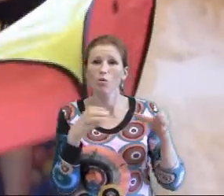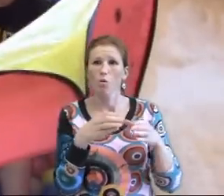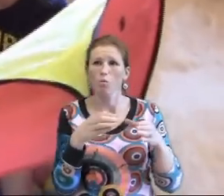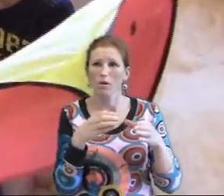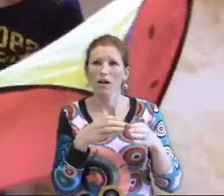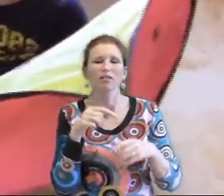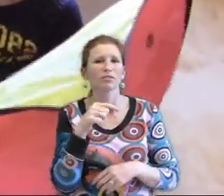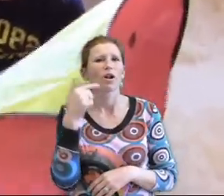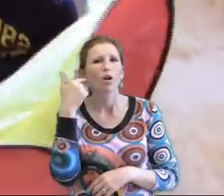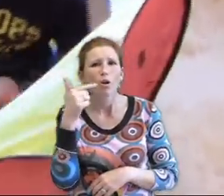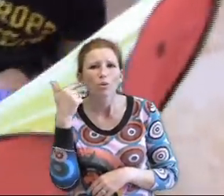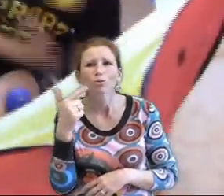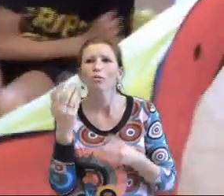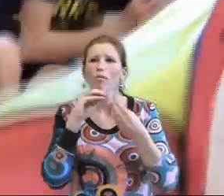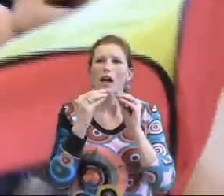gespielt,